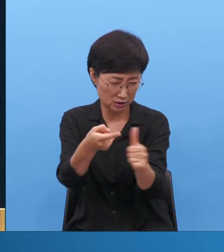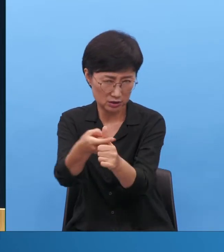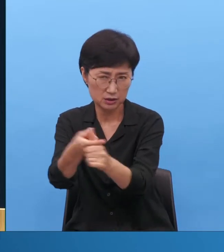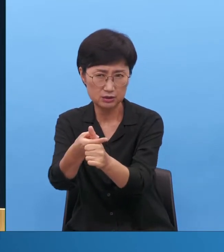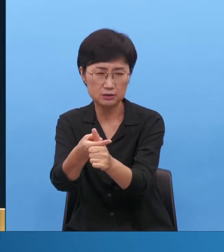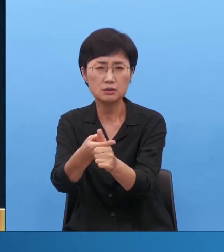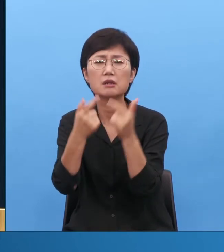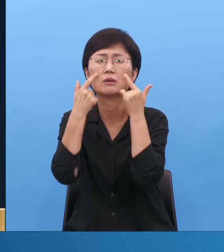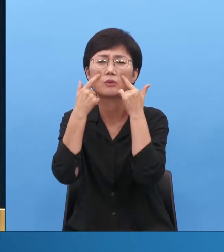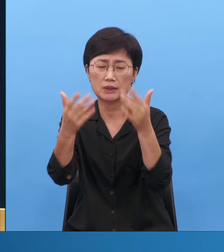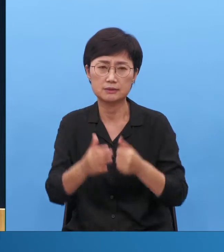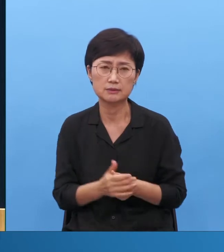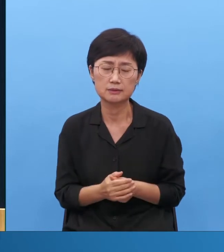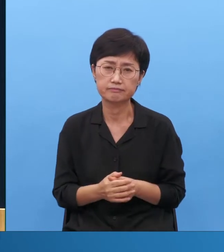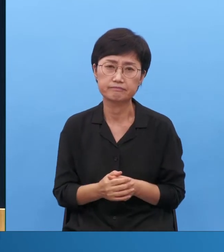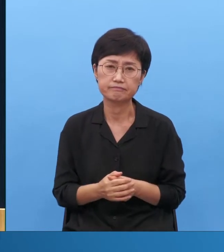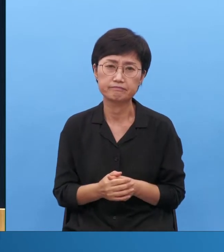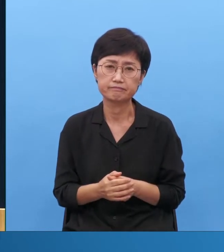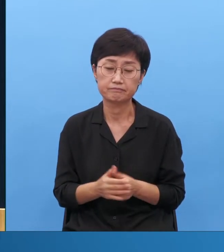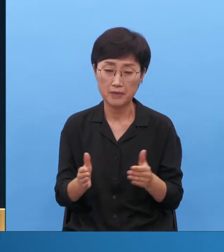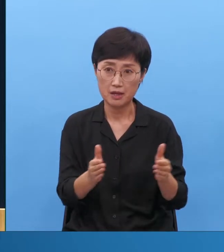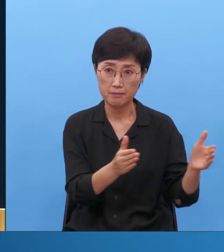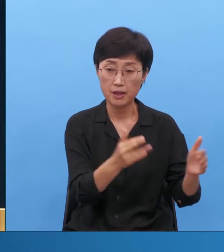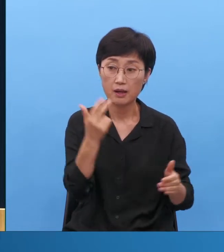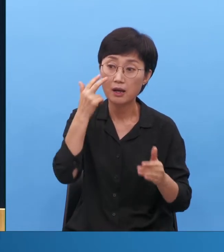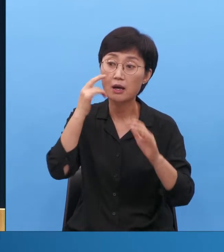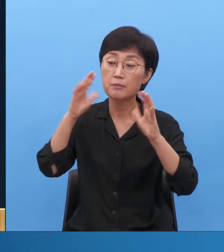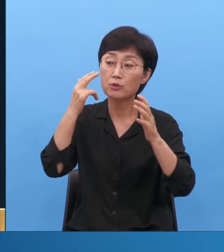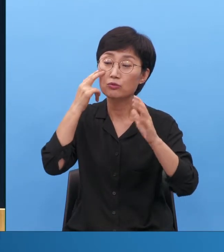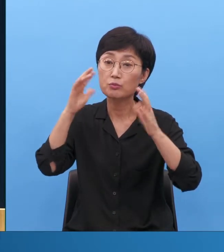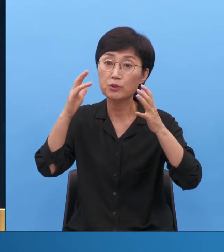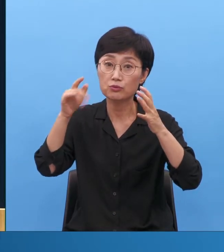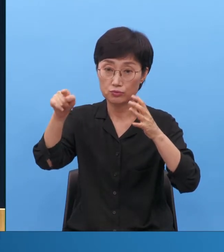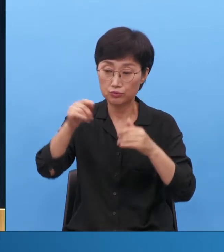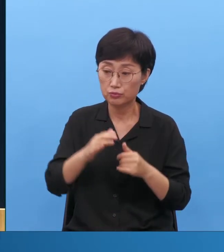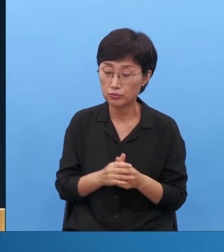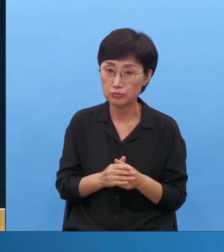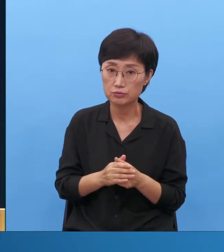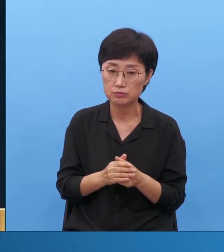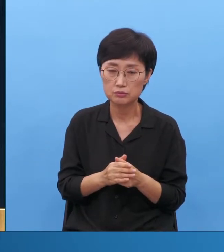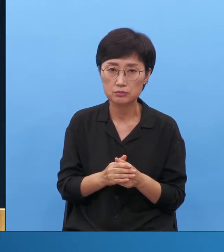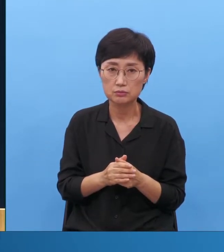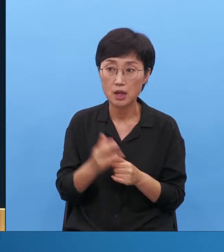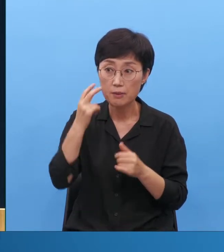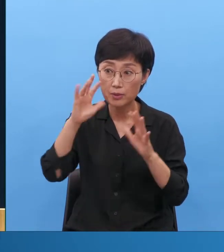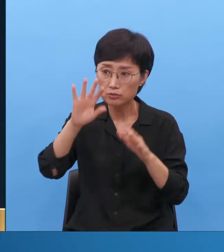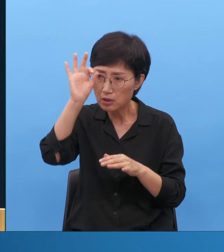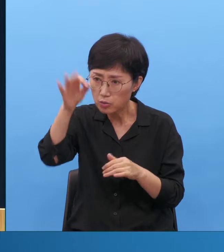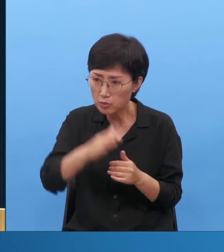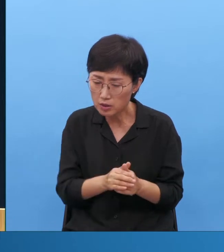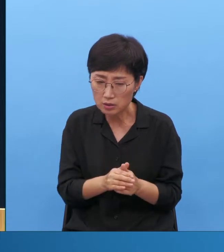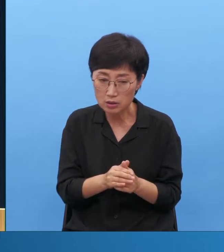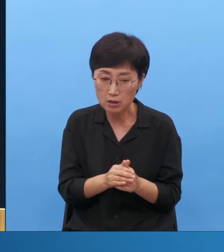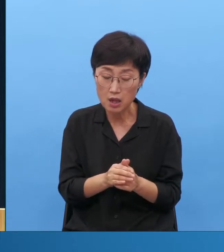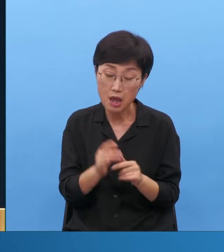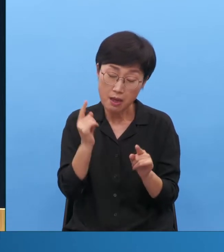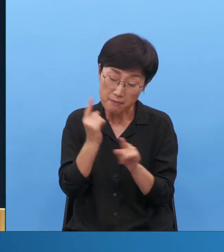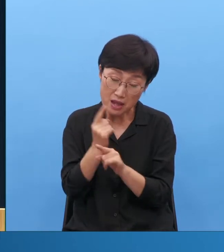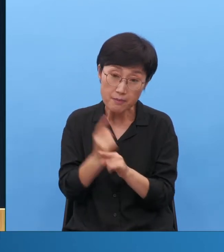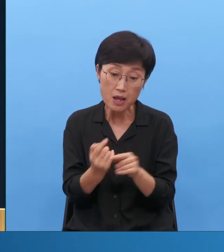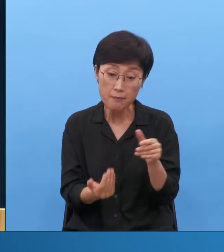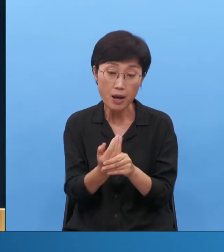for no reason at all. 미국에 왜 그렇게 매달 아이들이 말이죠 총을 쏴서 사람을